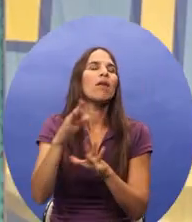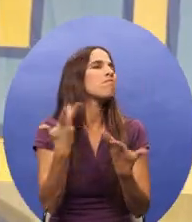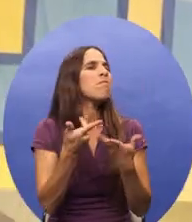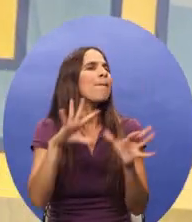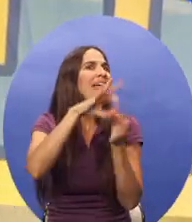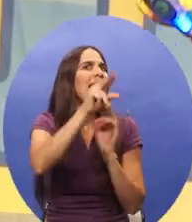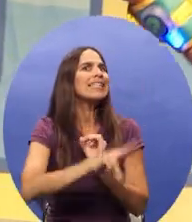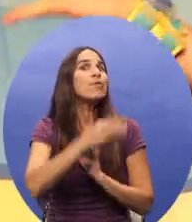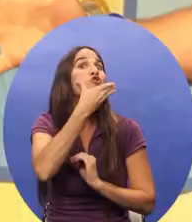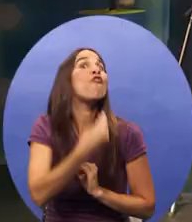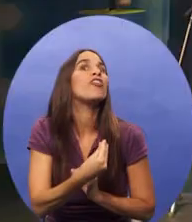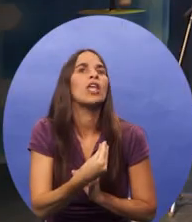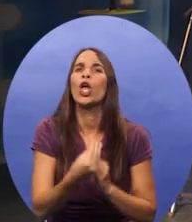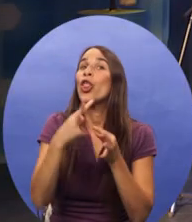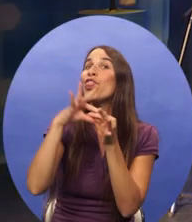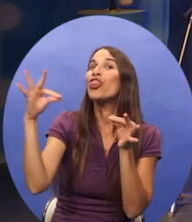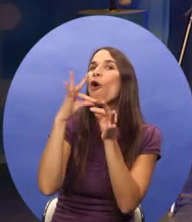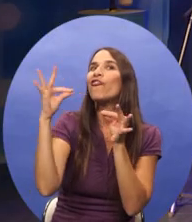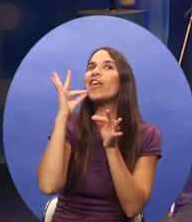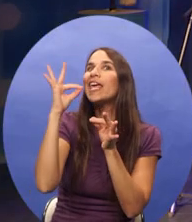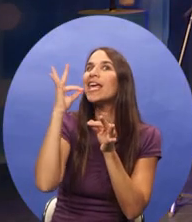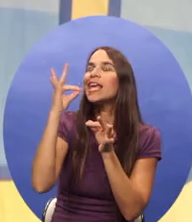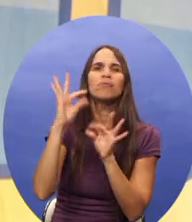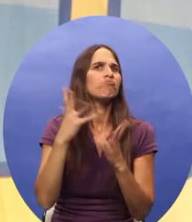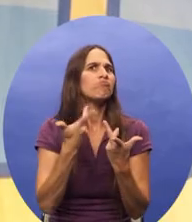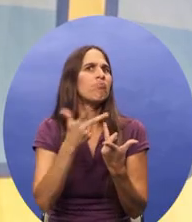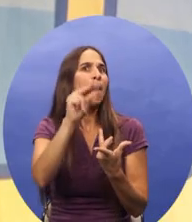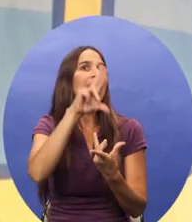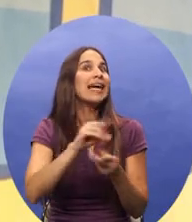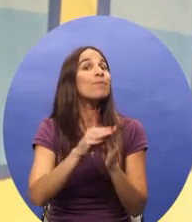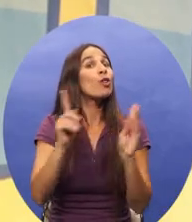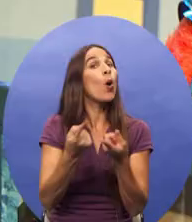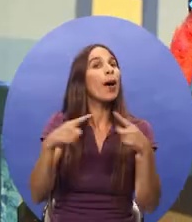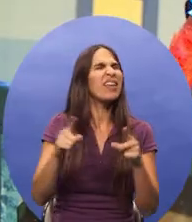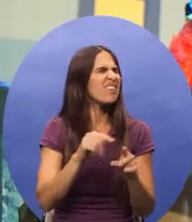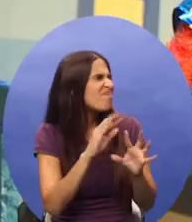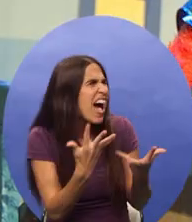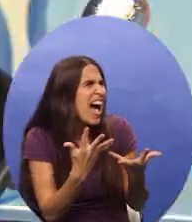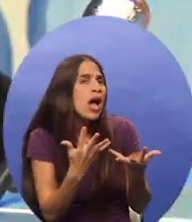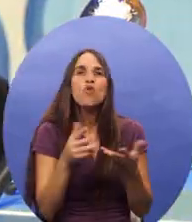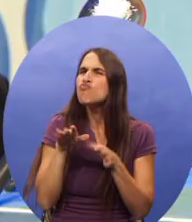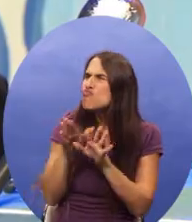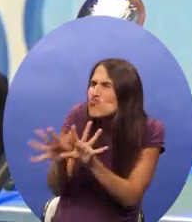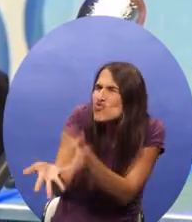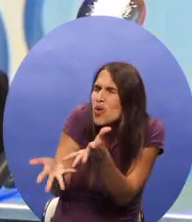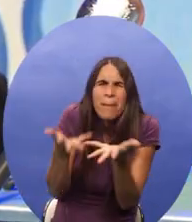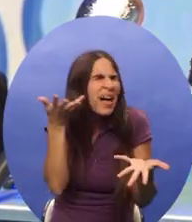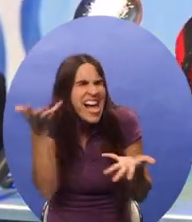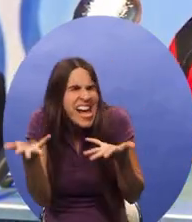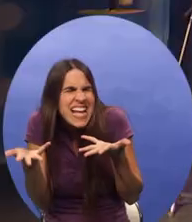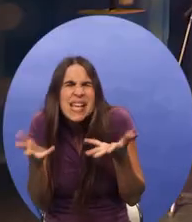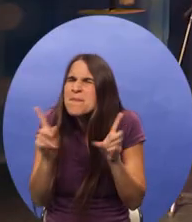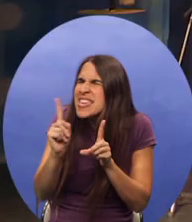מה מתחרז עם יופי? טובי! מה מתחרז עם דורמי? אמא? אמו?